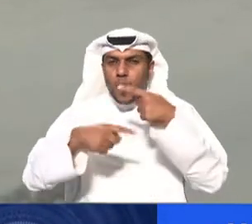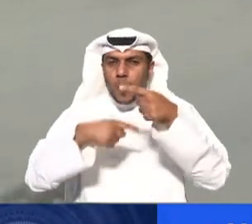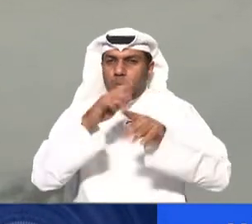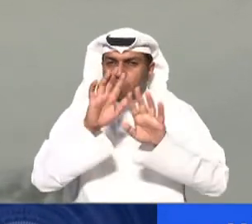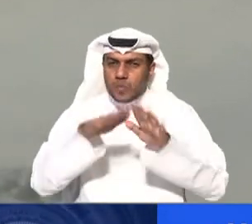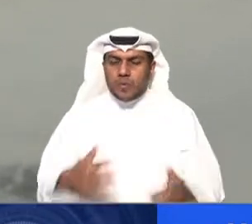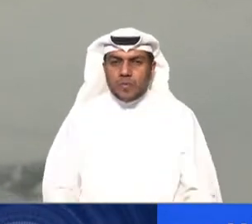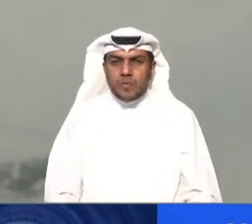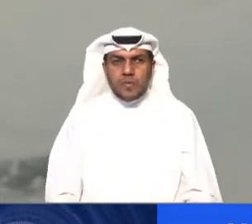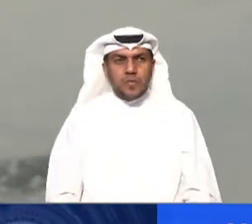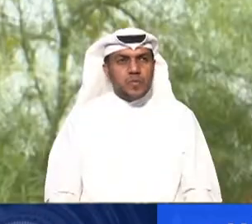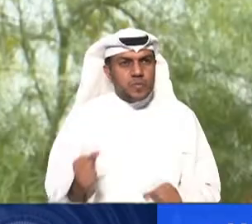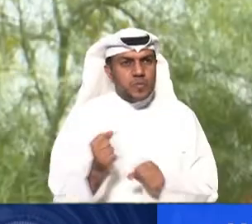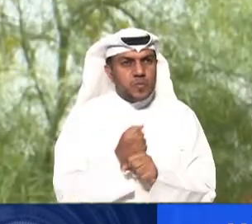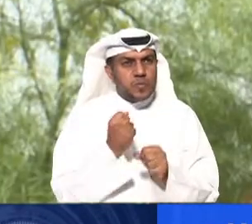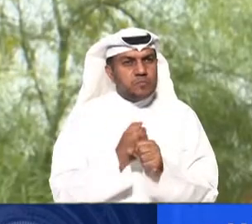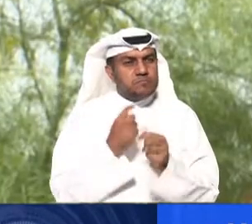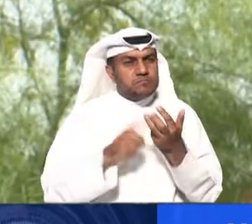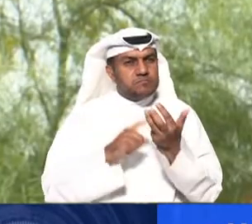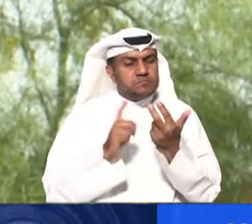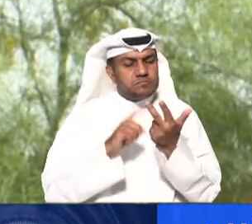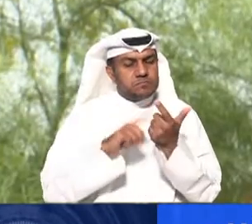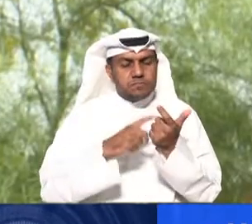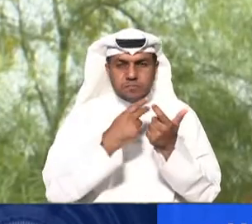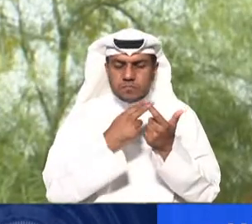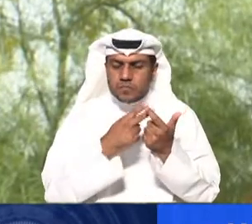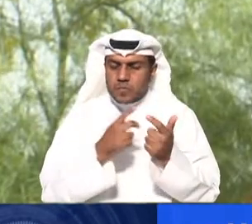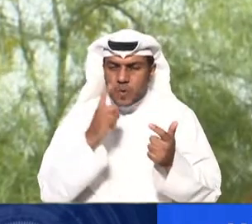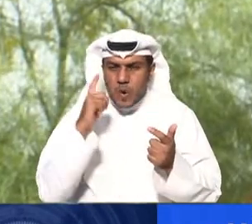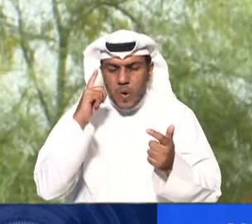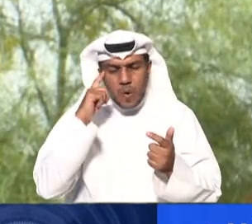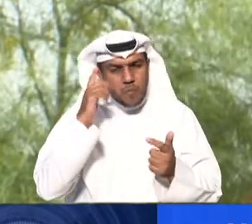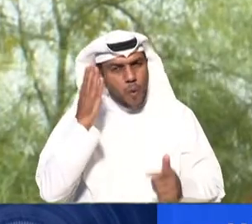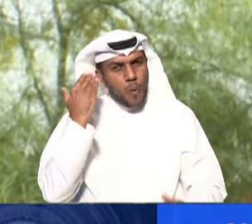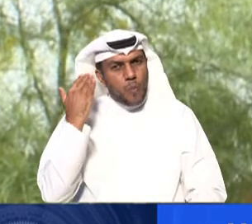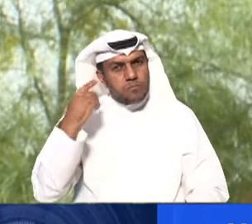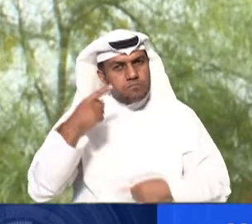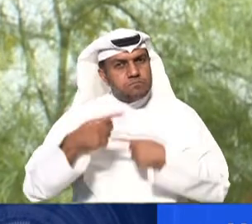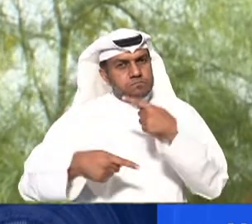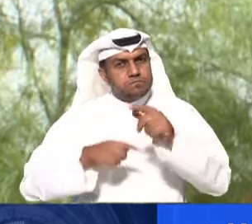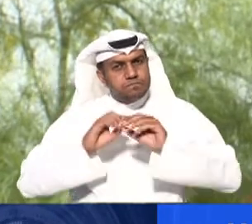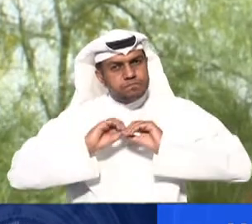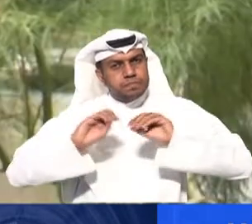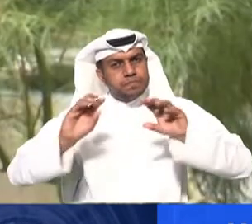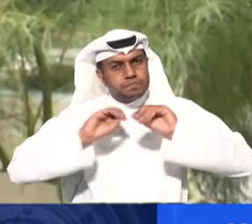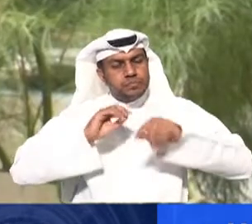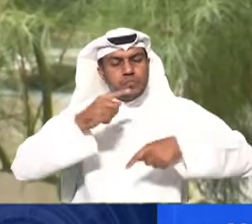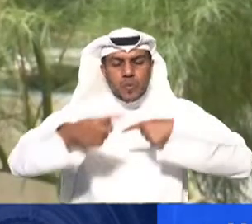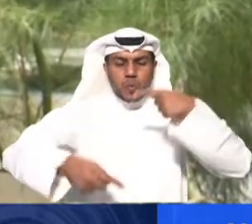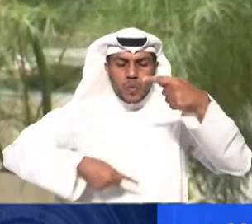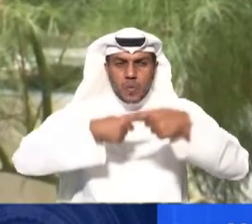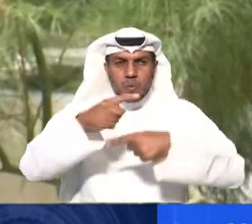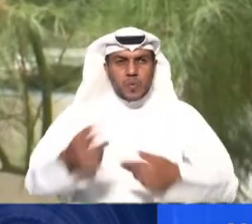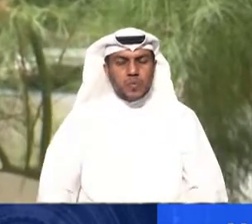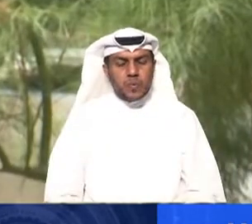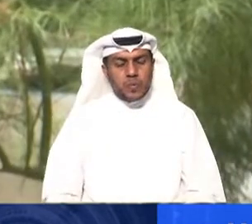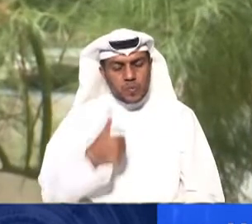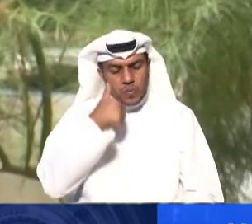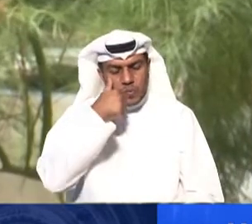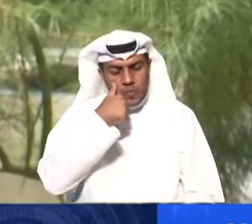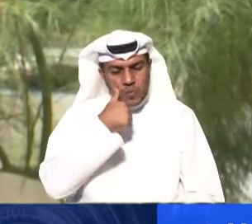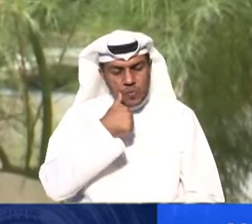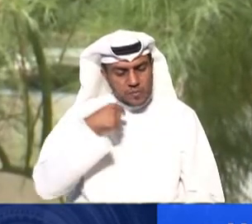بأعماله وسفر إنجازه غير المسبوق في العمل الإنساني. ألقى عصا الترحال لكنه خلد أعظم